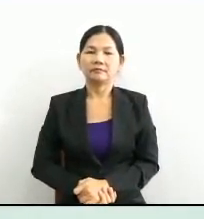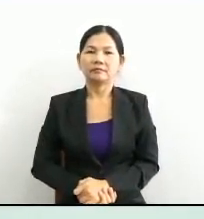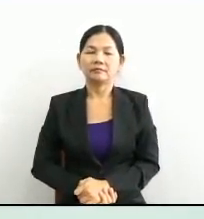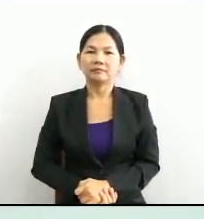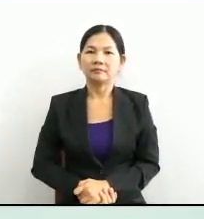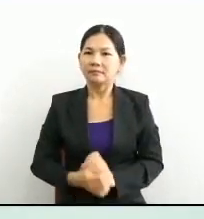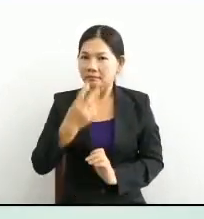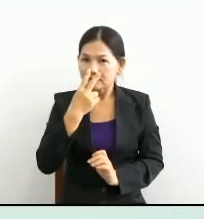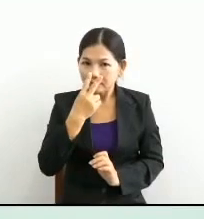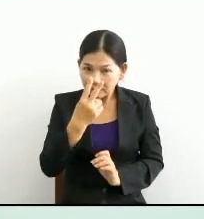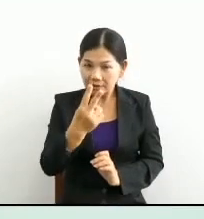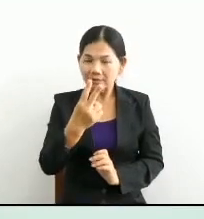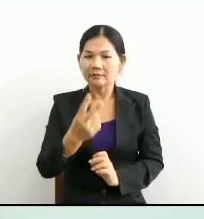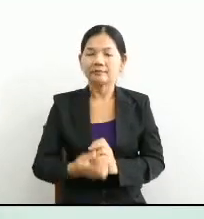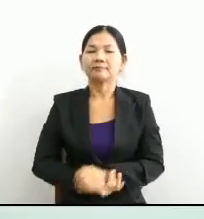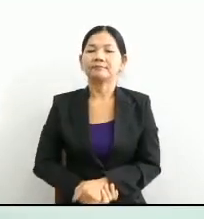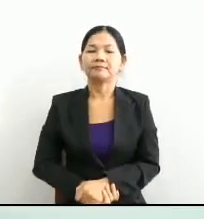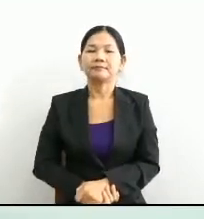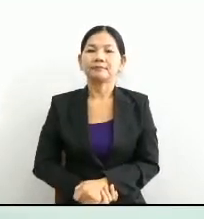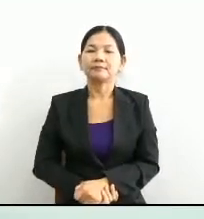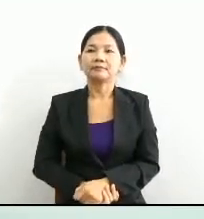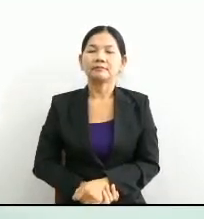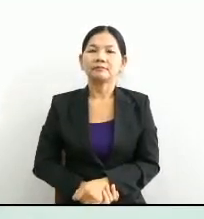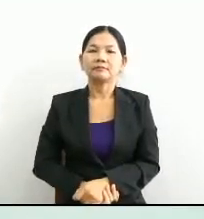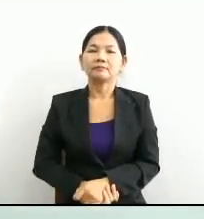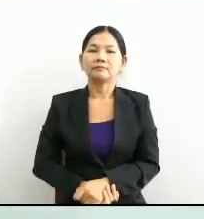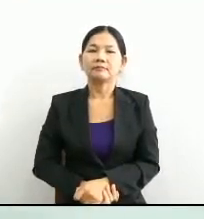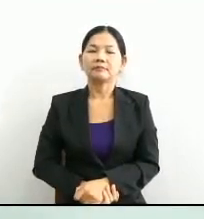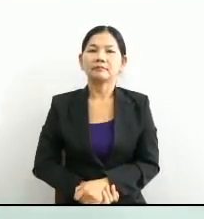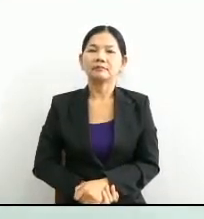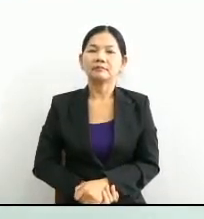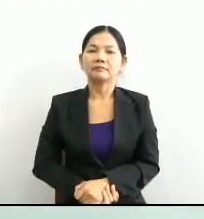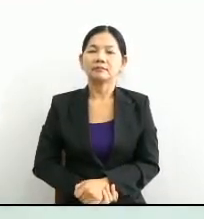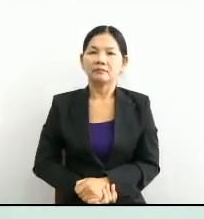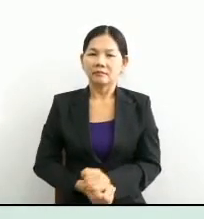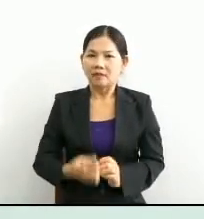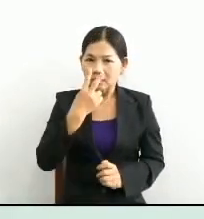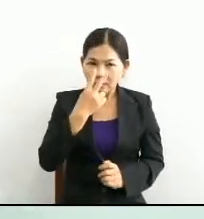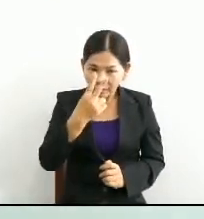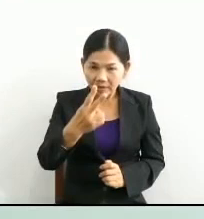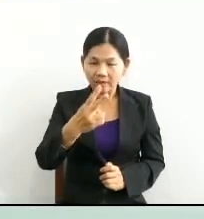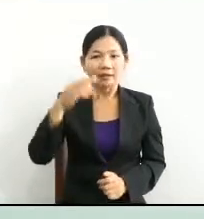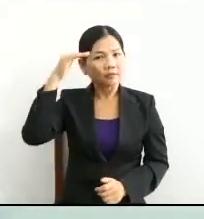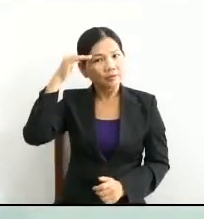chà lên mưa tưởng ở khăn yên chân khơi nhé con chà chẳng con khơi miên mà nụp rõ mà nụp sấy con khơi miên củ bé